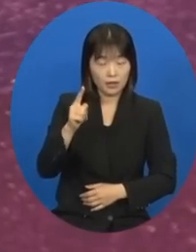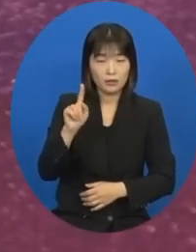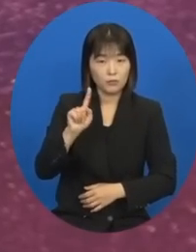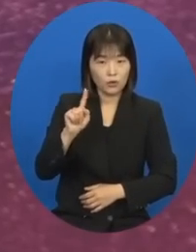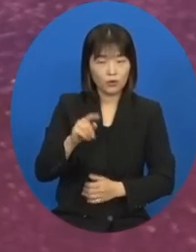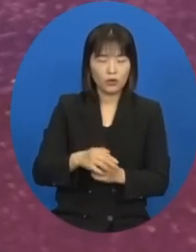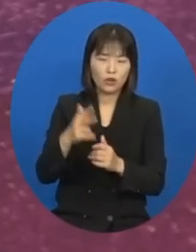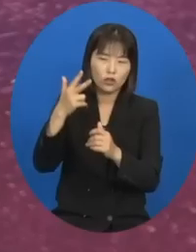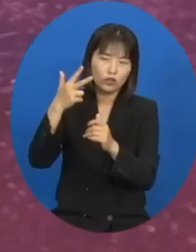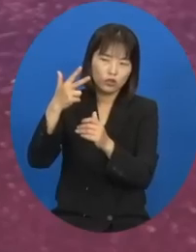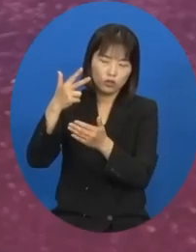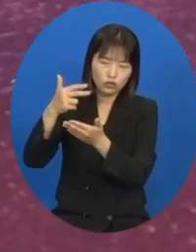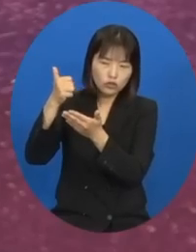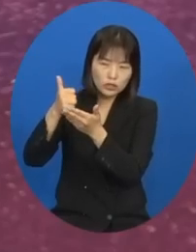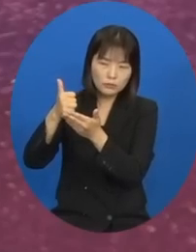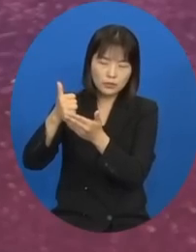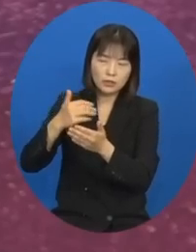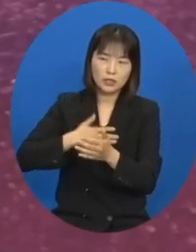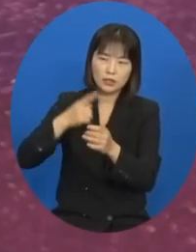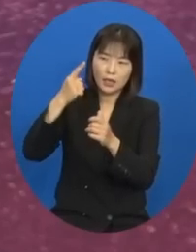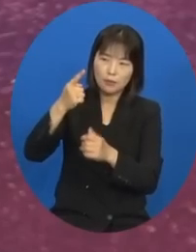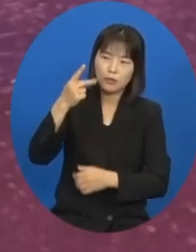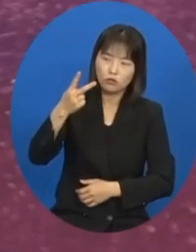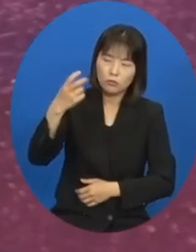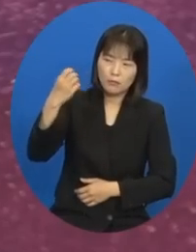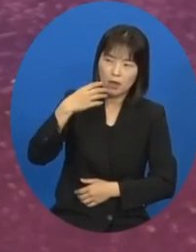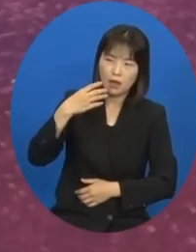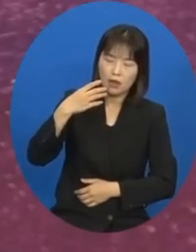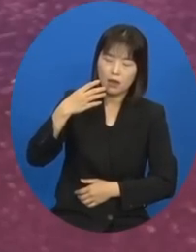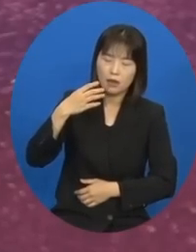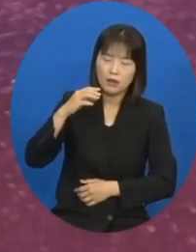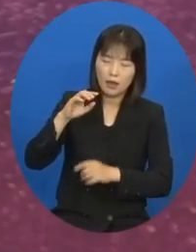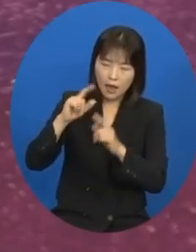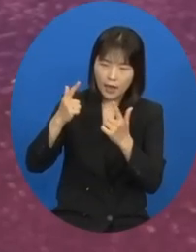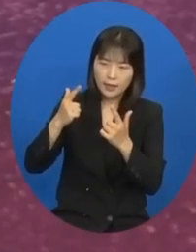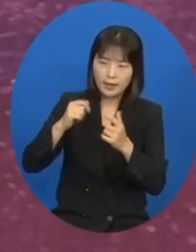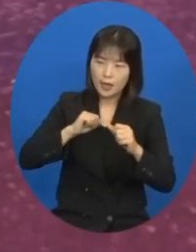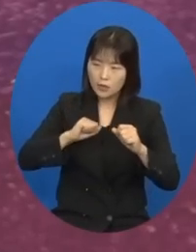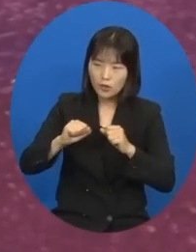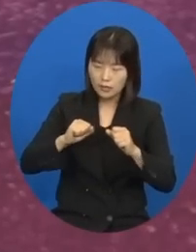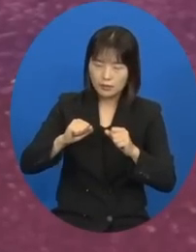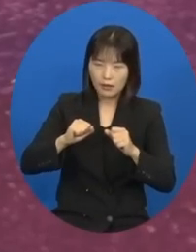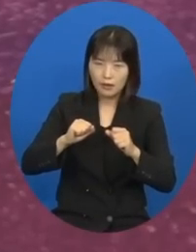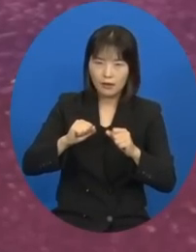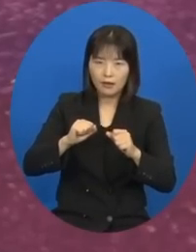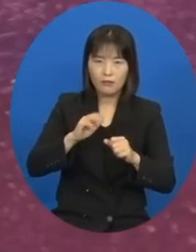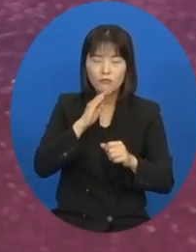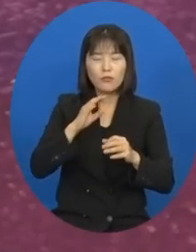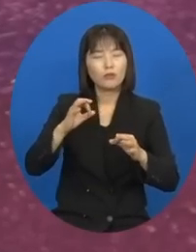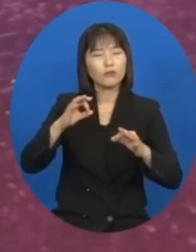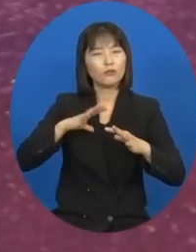두 번 말씀하시지 않게 하자 놀랍지요 충격적이기까지 한 말입니다 여러분도